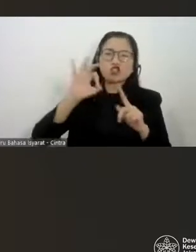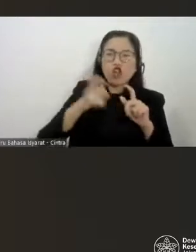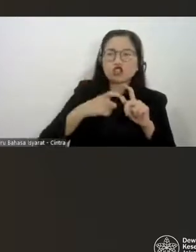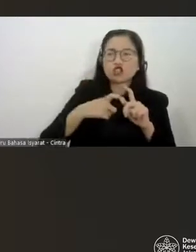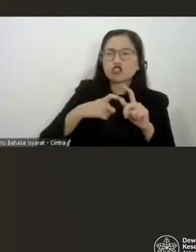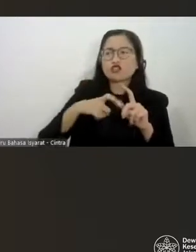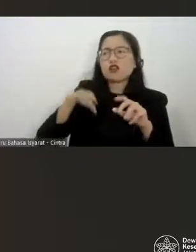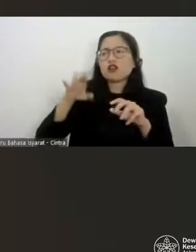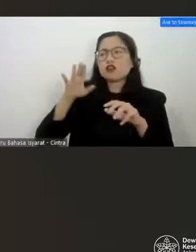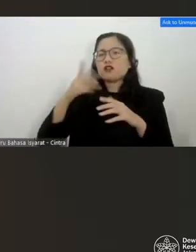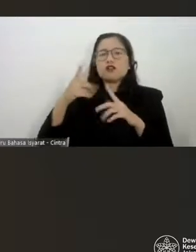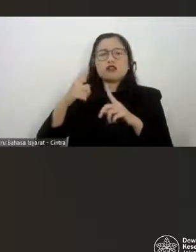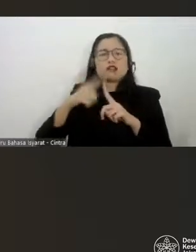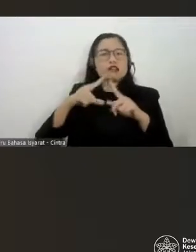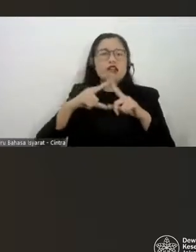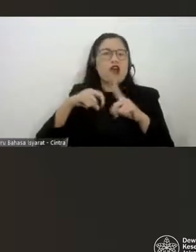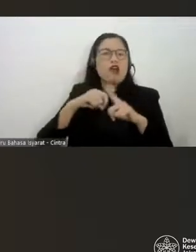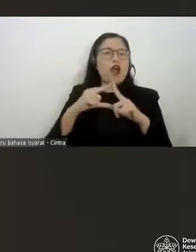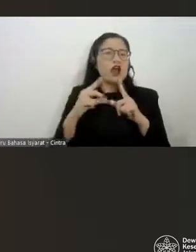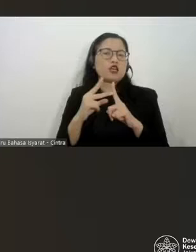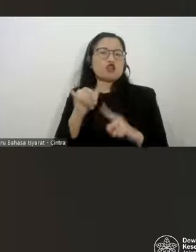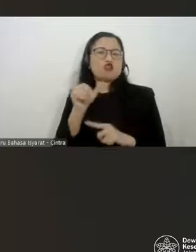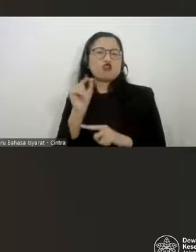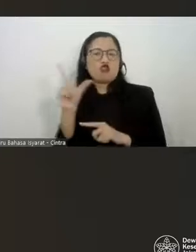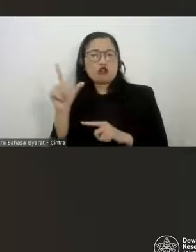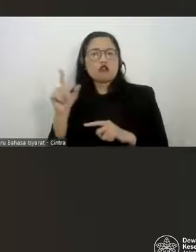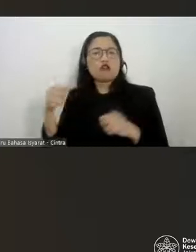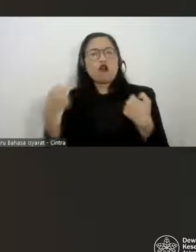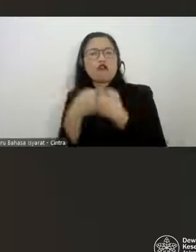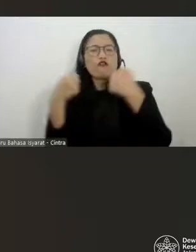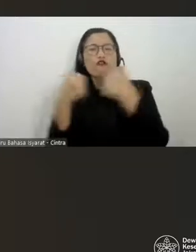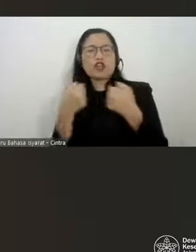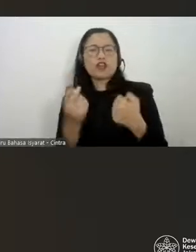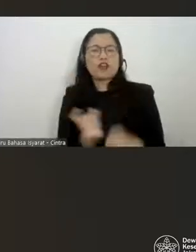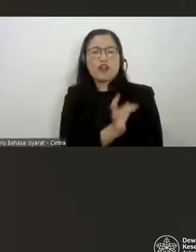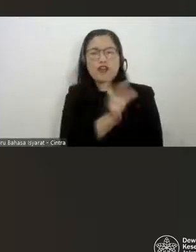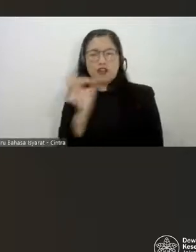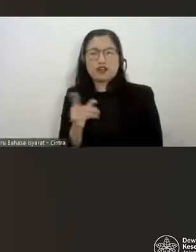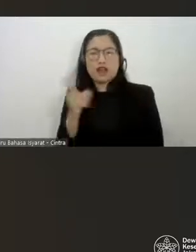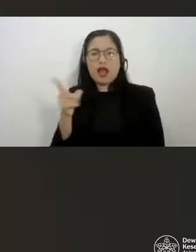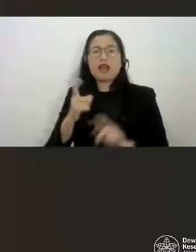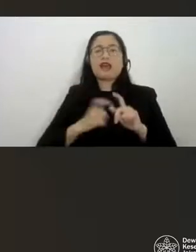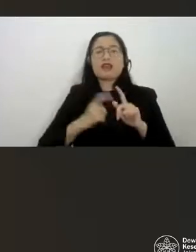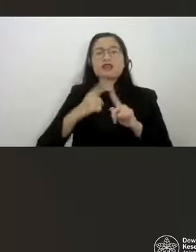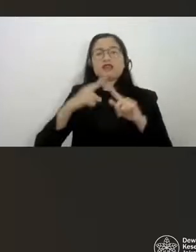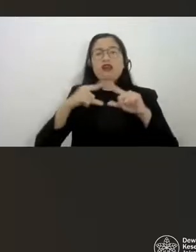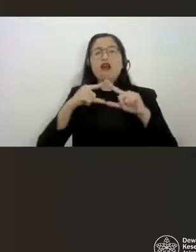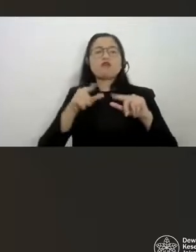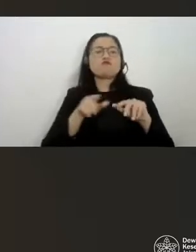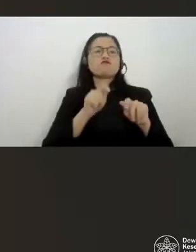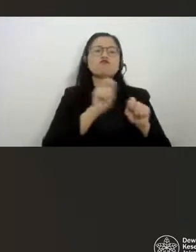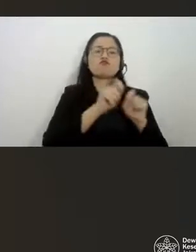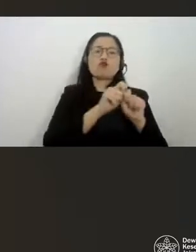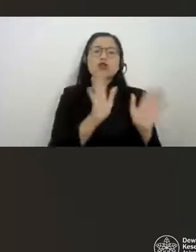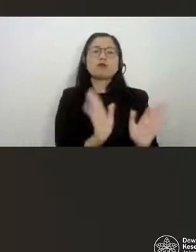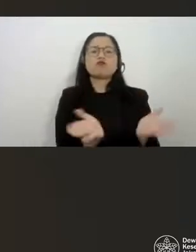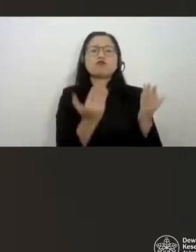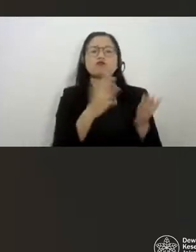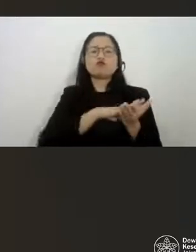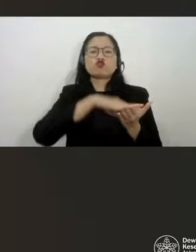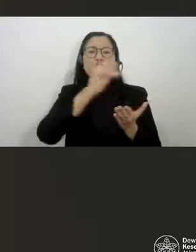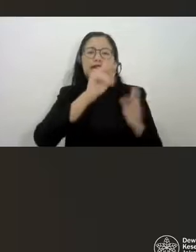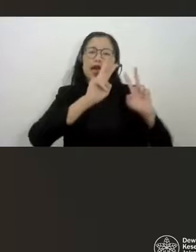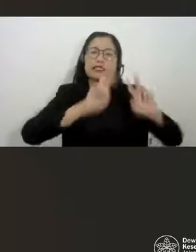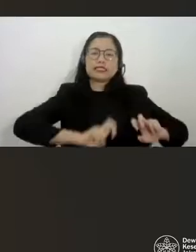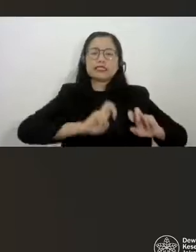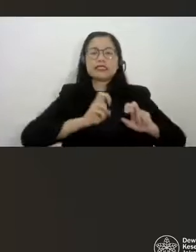konflik. Itulah sebabnya mengapa Sultan Takdir Al-Syahbana membangun Pusat Pengkajian Islam atau Center